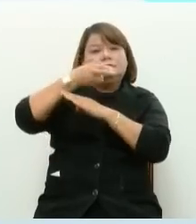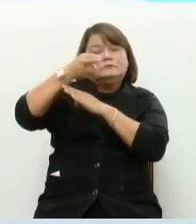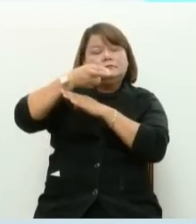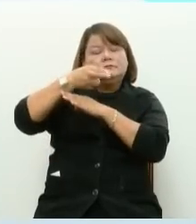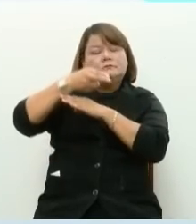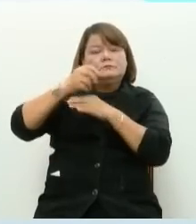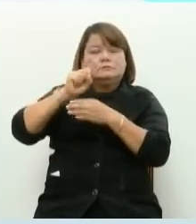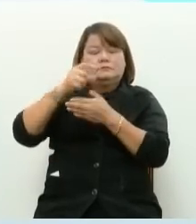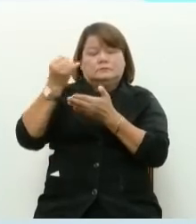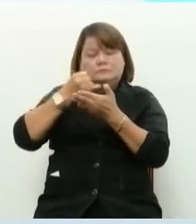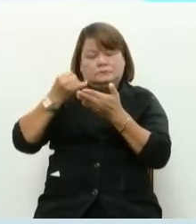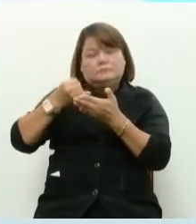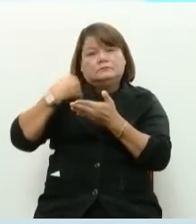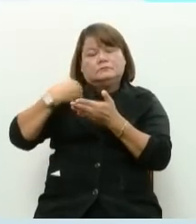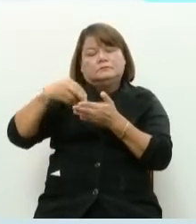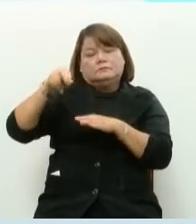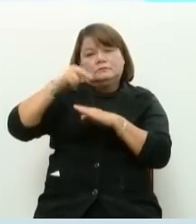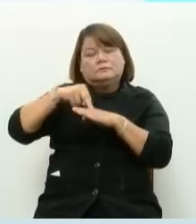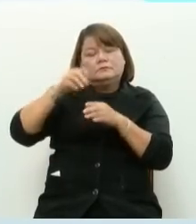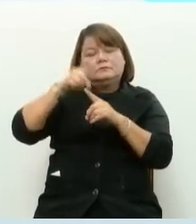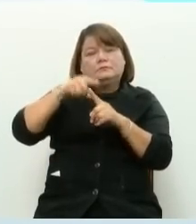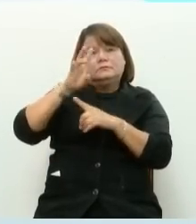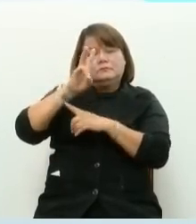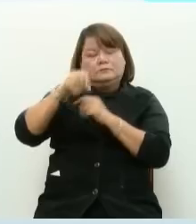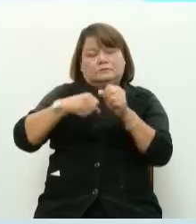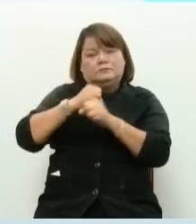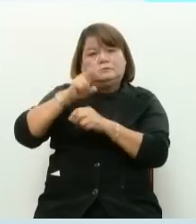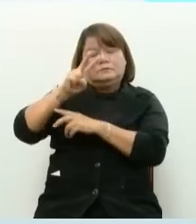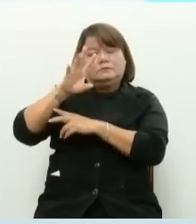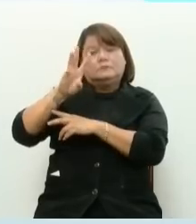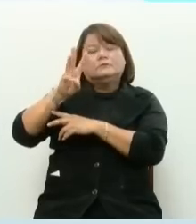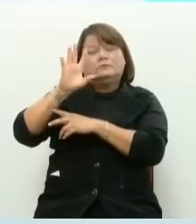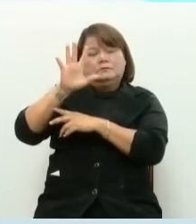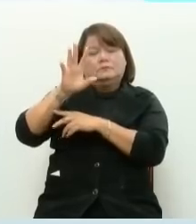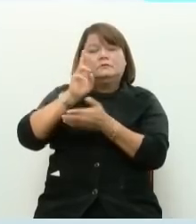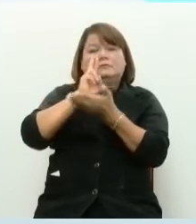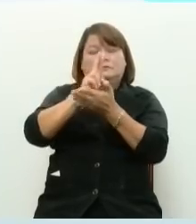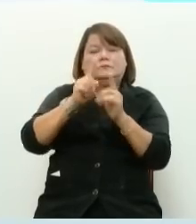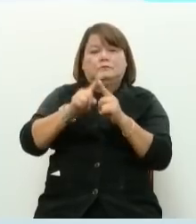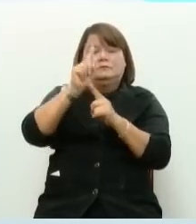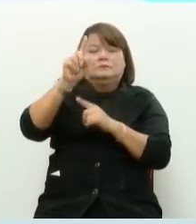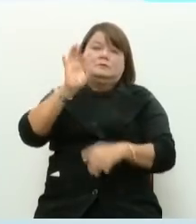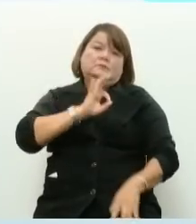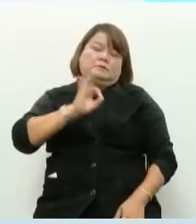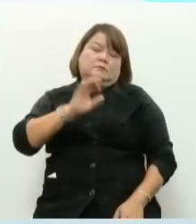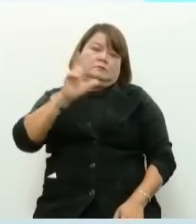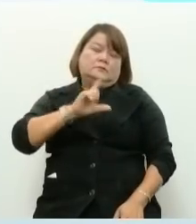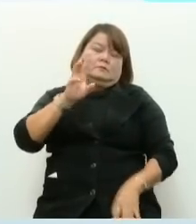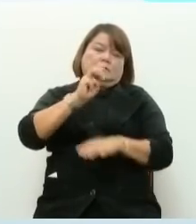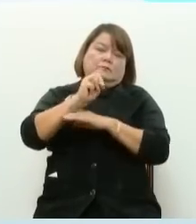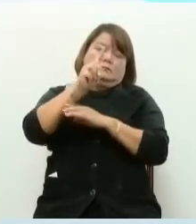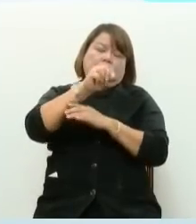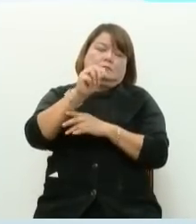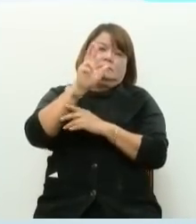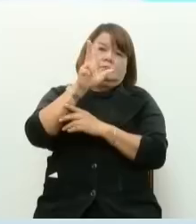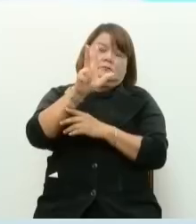ลปหัตถกรรมนักเรียนระดับชาติครั้งที่70ปีการศึกษา2565ค่ะกับรางวัลชนะเลิศเหรียญทองระดับชั้นมัธยมศึกษาปีที่1ถึ